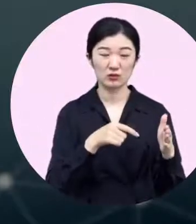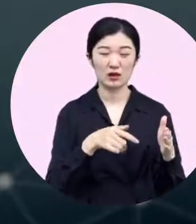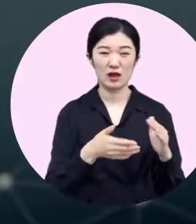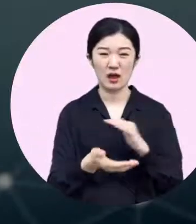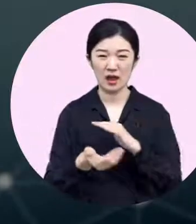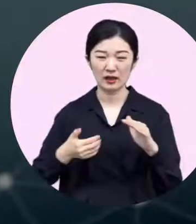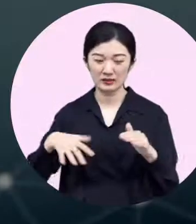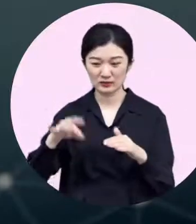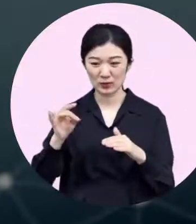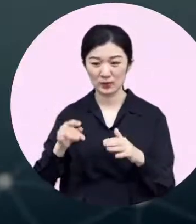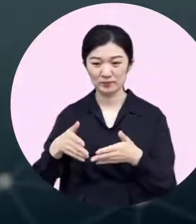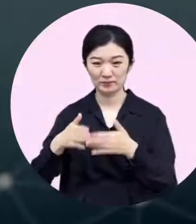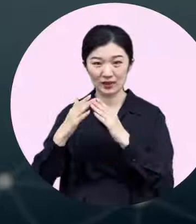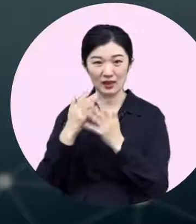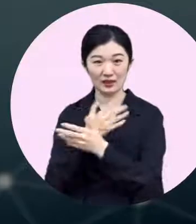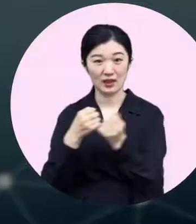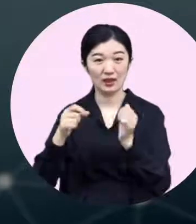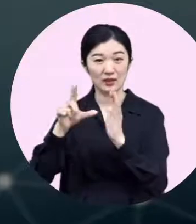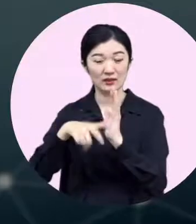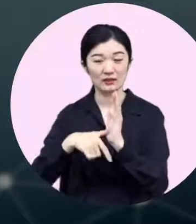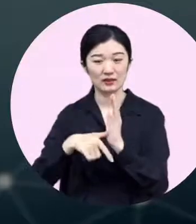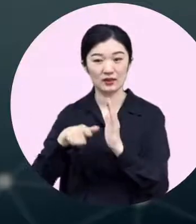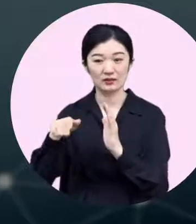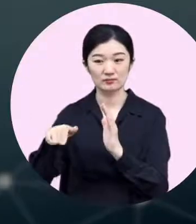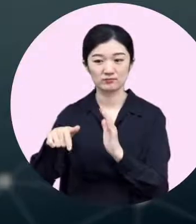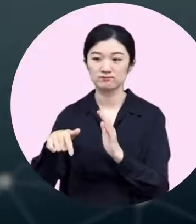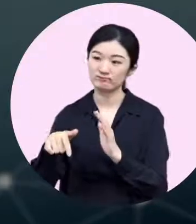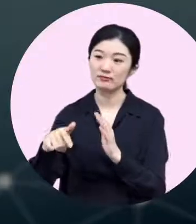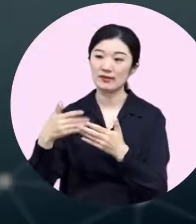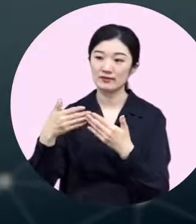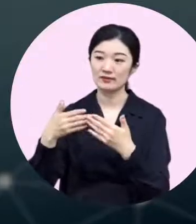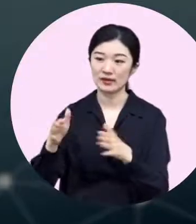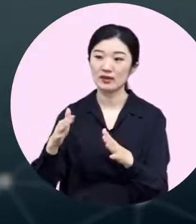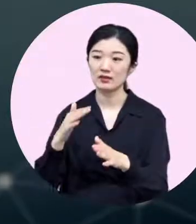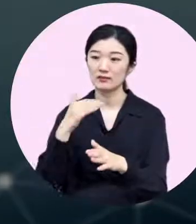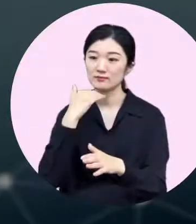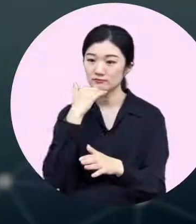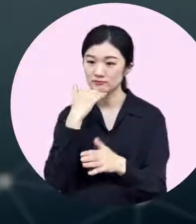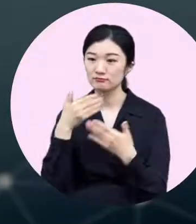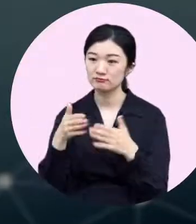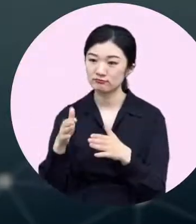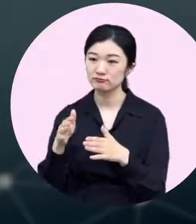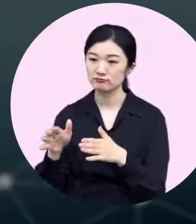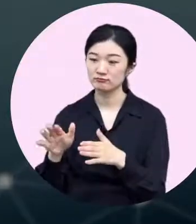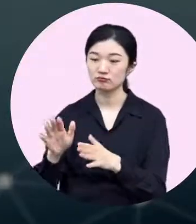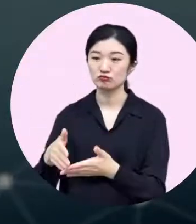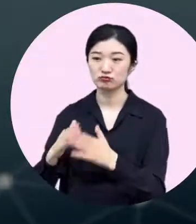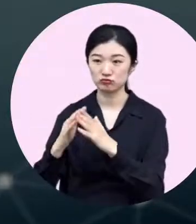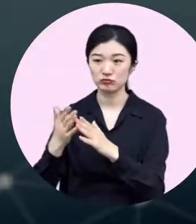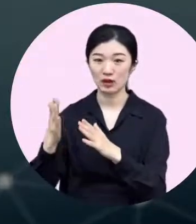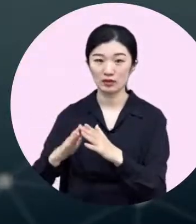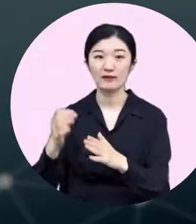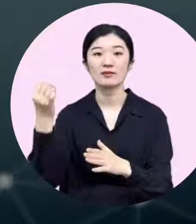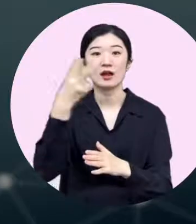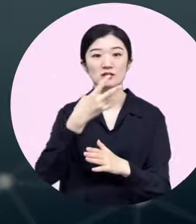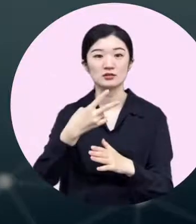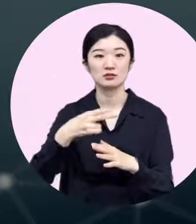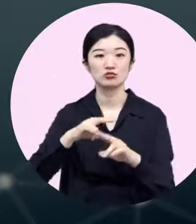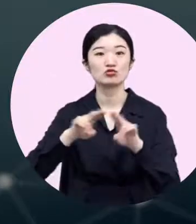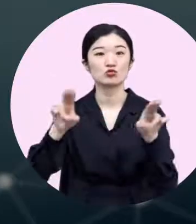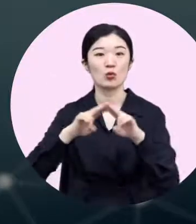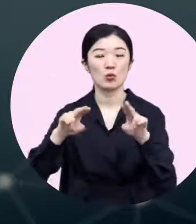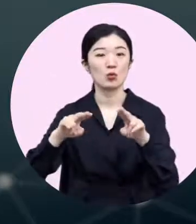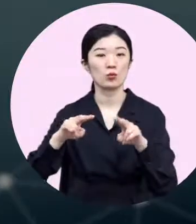처음에 예약할 때 대기실 사용으로 해놨어도 회의 안에서도 설정으로 와서 대기실을 또 꺼놓을 수도 있어요. 이렇게.